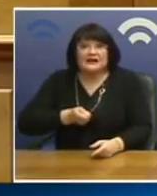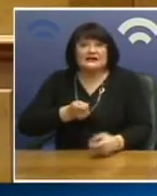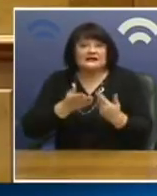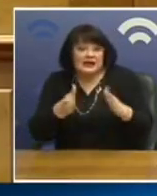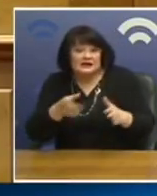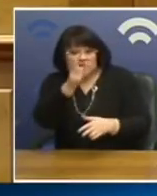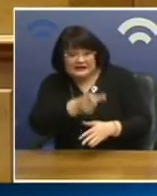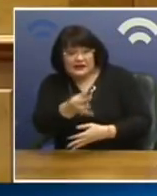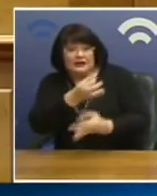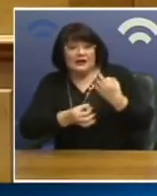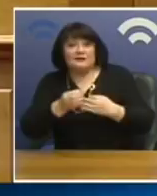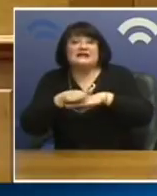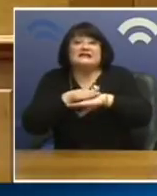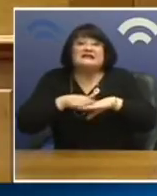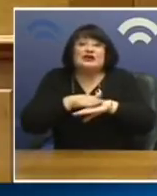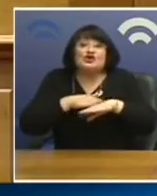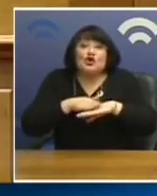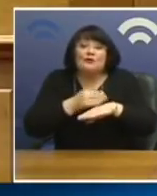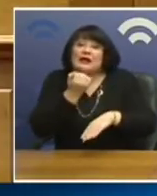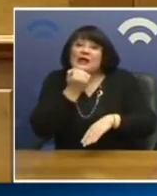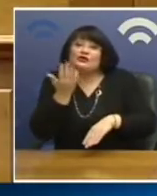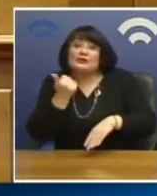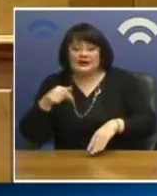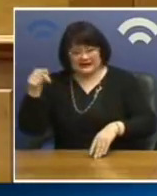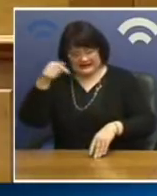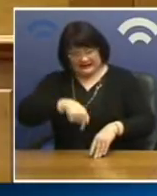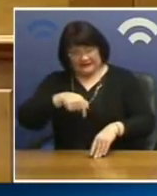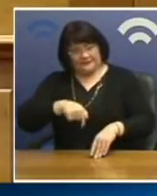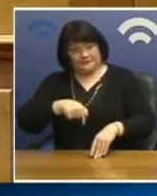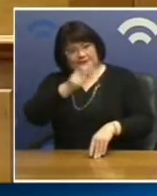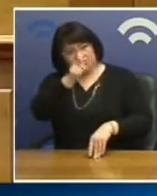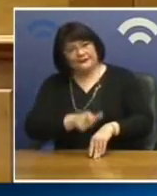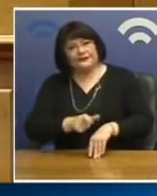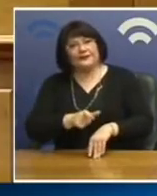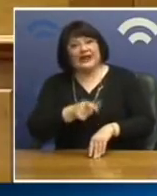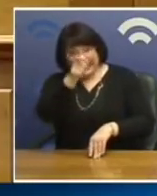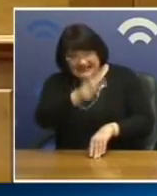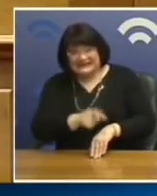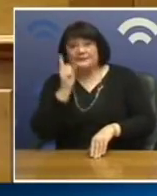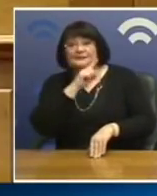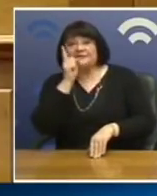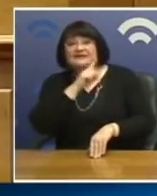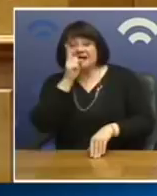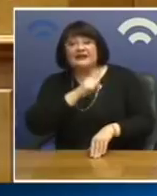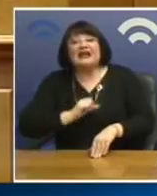συγγνώμη. Άρα λοιπόν, εγώ σήμερα έρχομαι να σας πω ότι δεν είστε μόνο ψεύτης εσείς, αλλά και